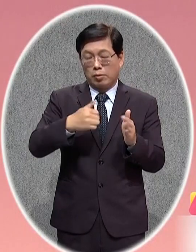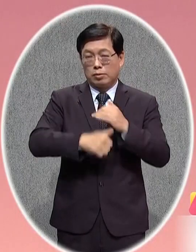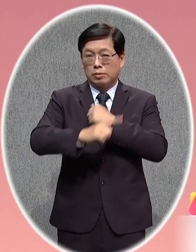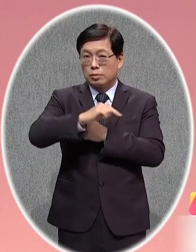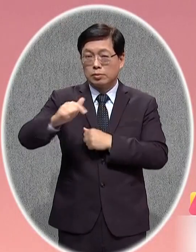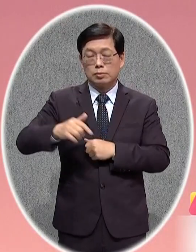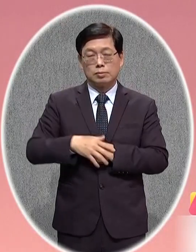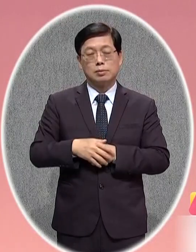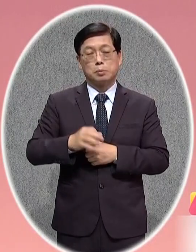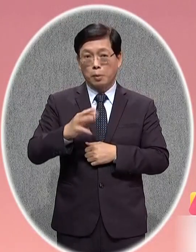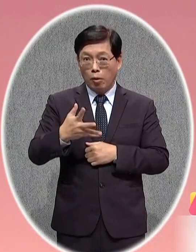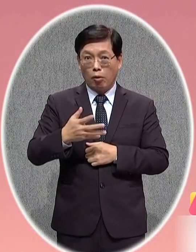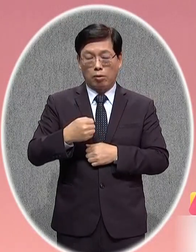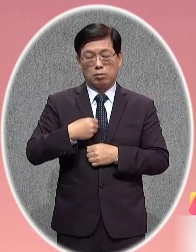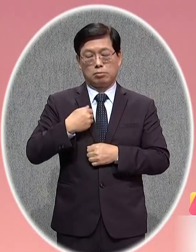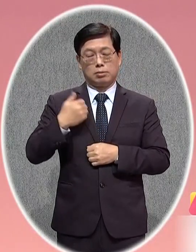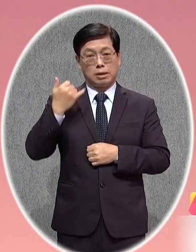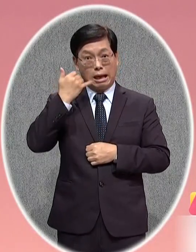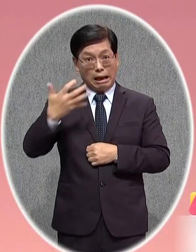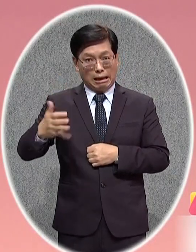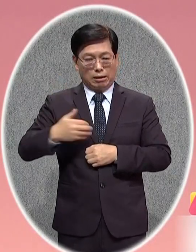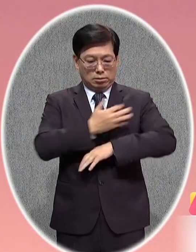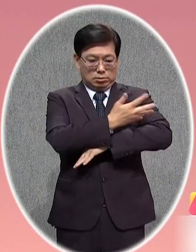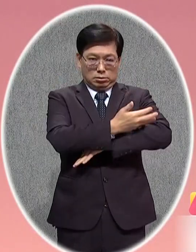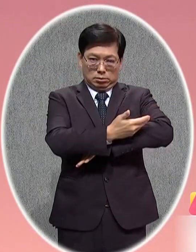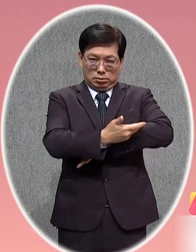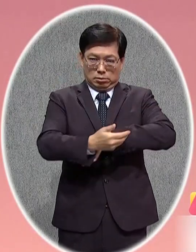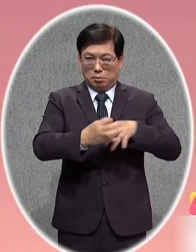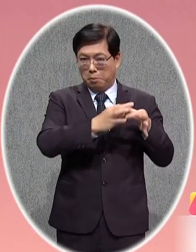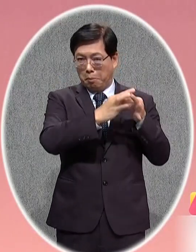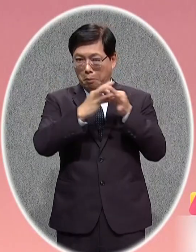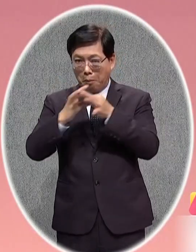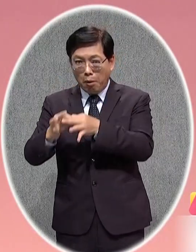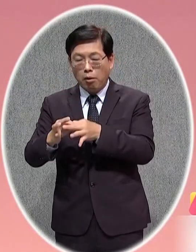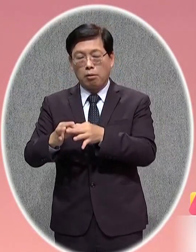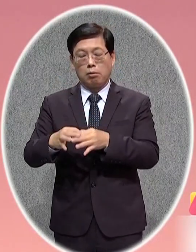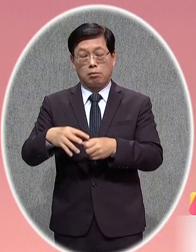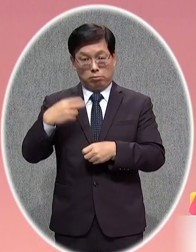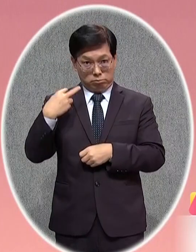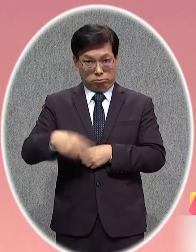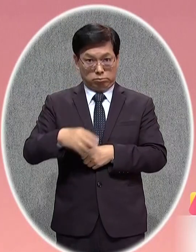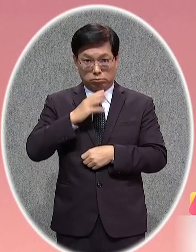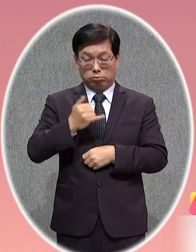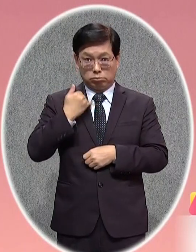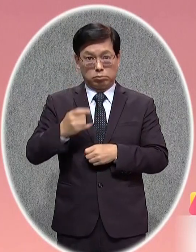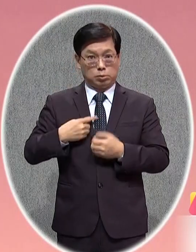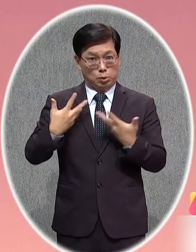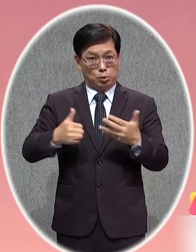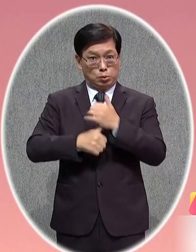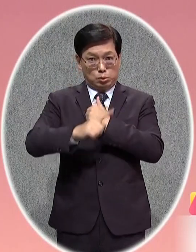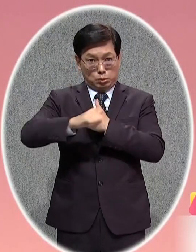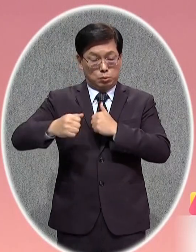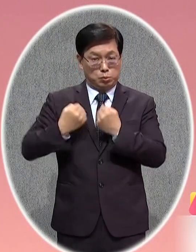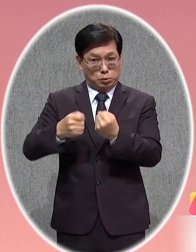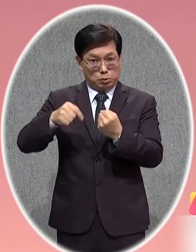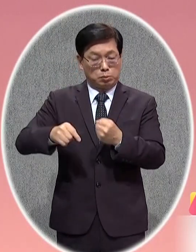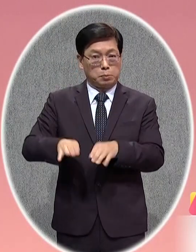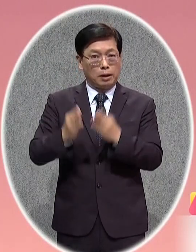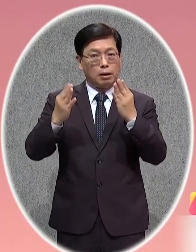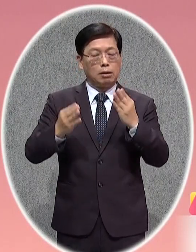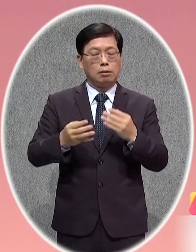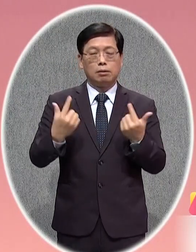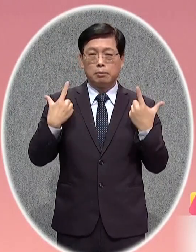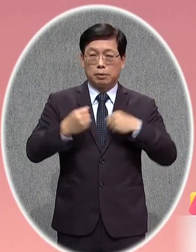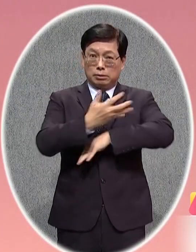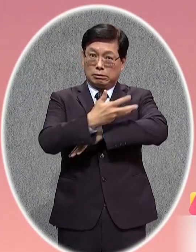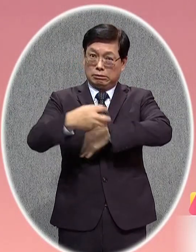洋是溪流的终点，海洋也是生命的起点。其实有很多溪流里面的生